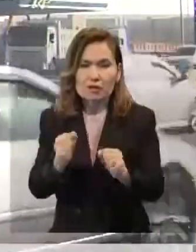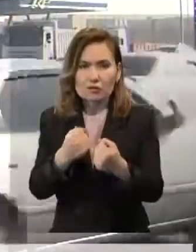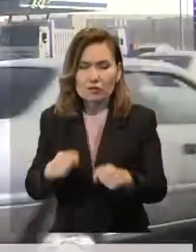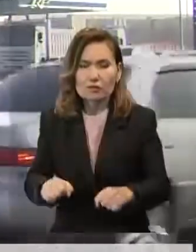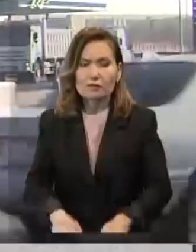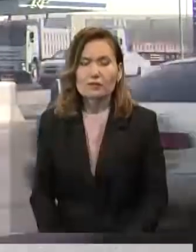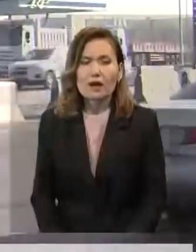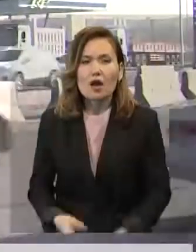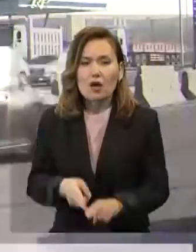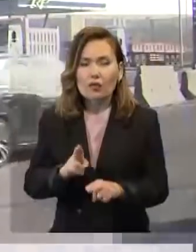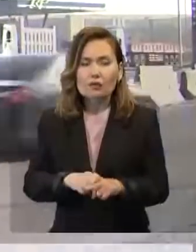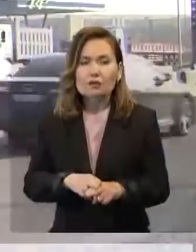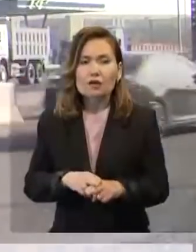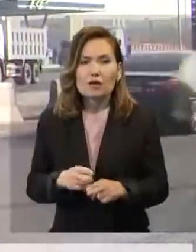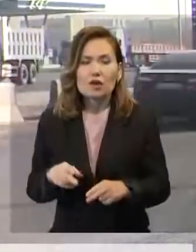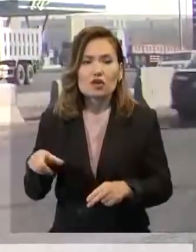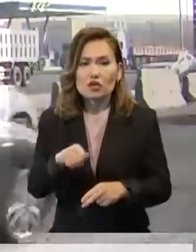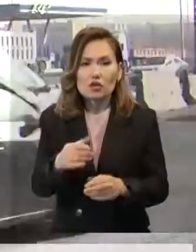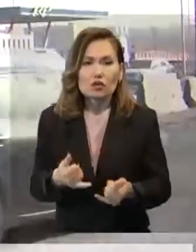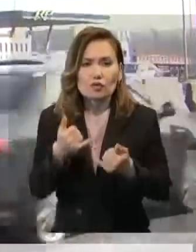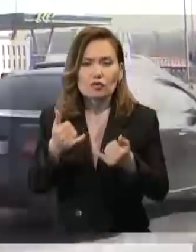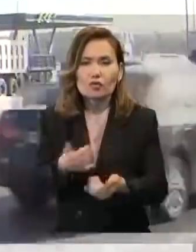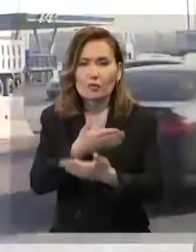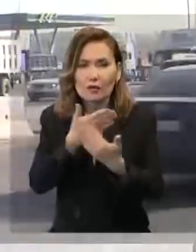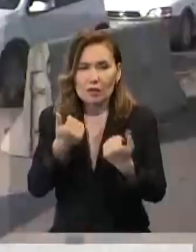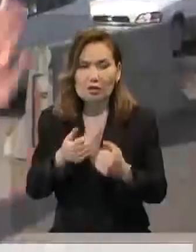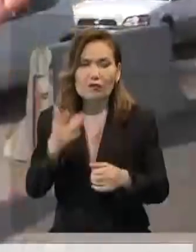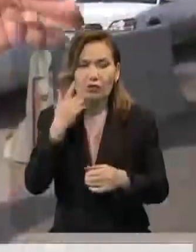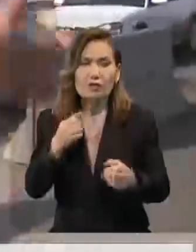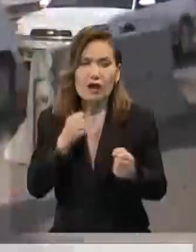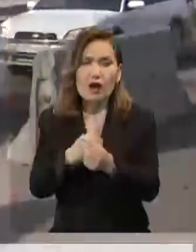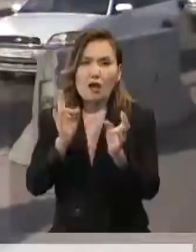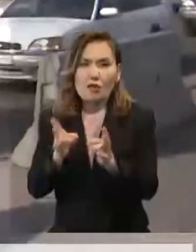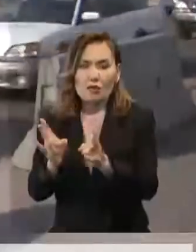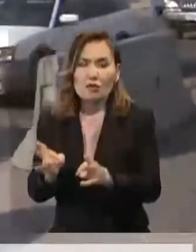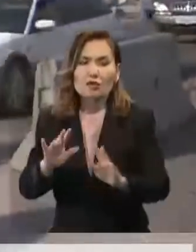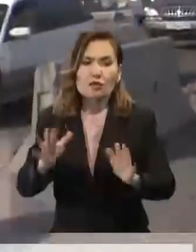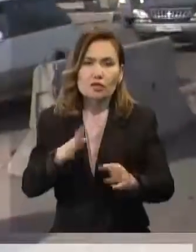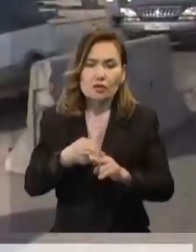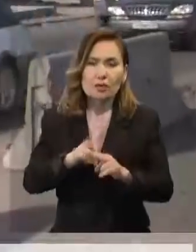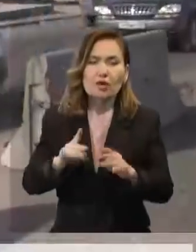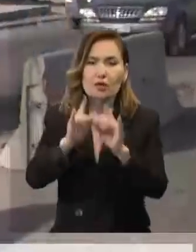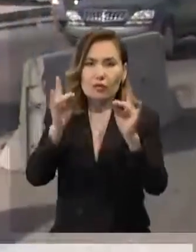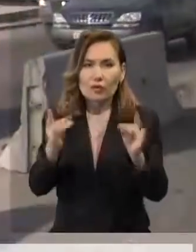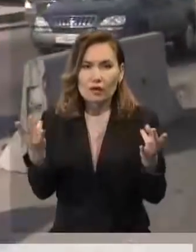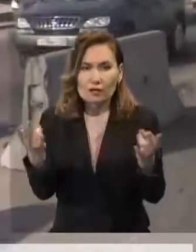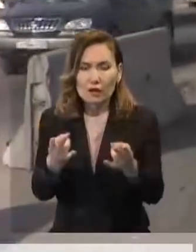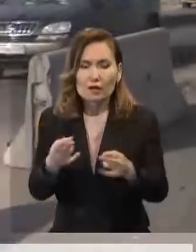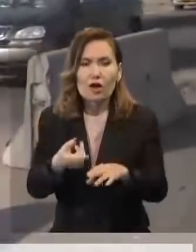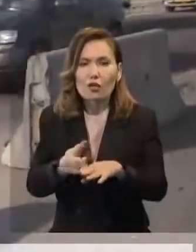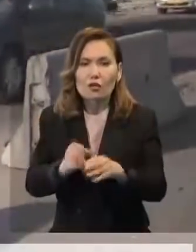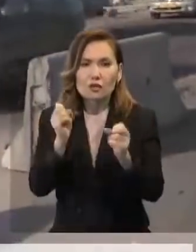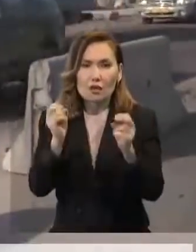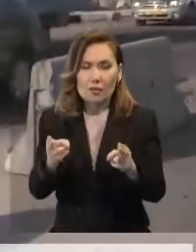тоқтамайды. Мына жерден апарады, қағып кетіп жатыр. Өткел толған дұрыс қой, жолдан өткенге мынандай қауіпті